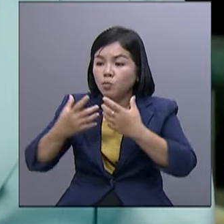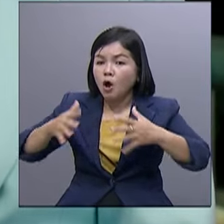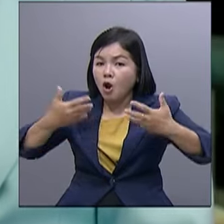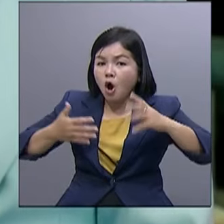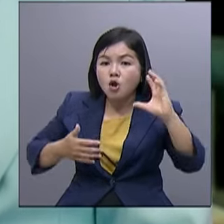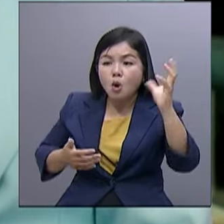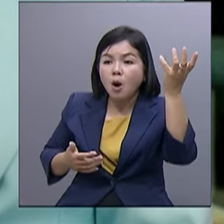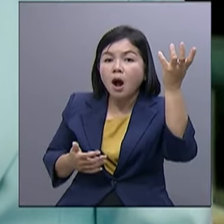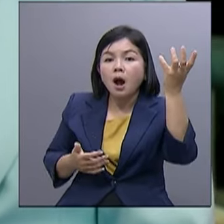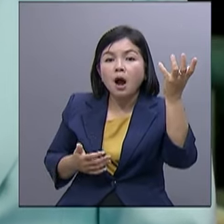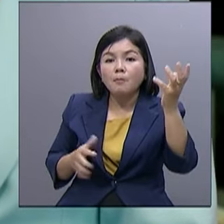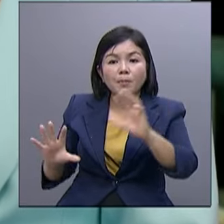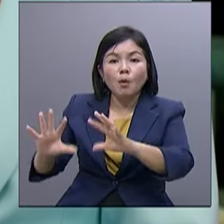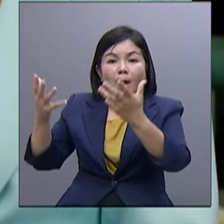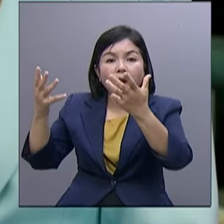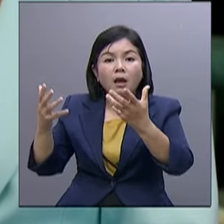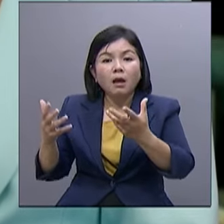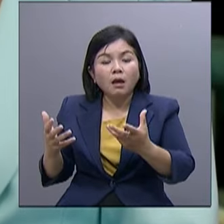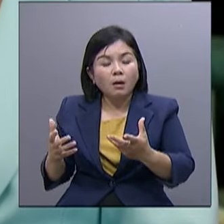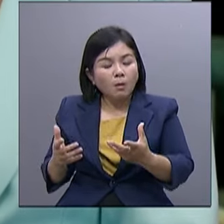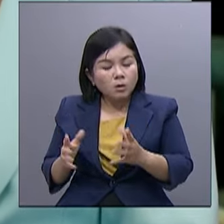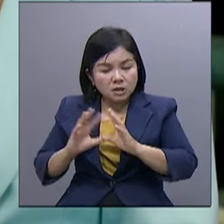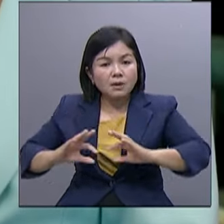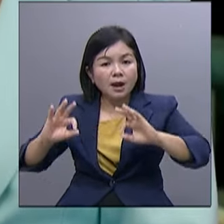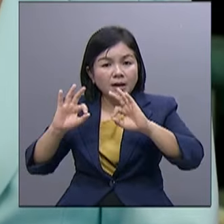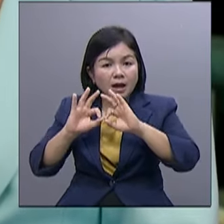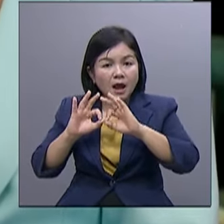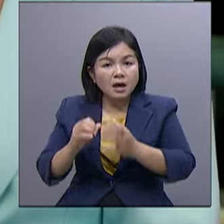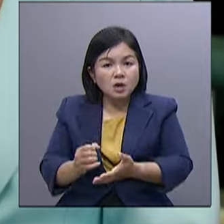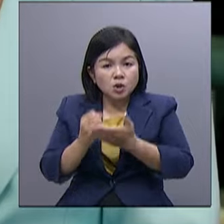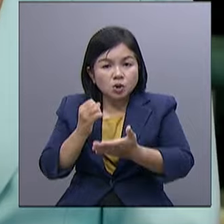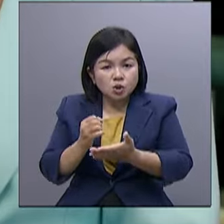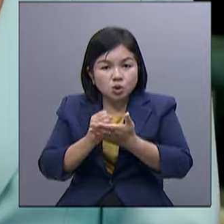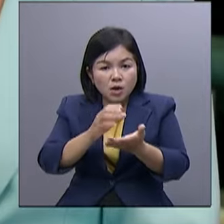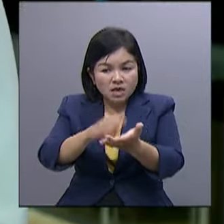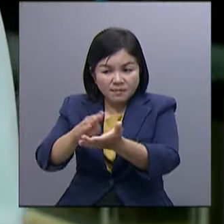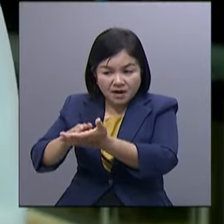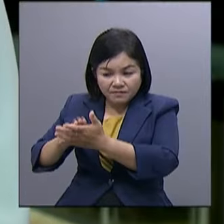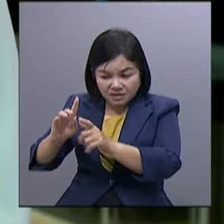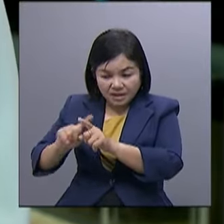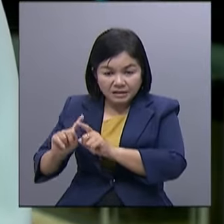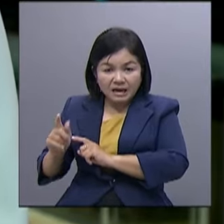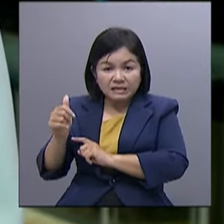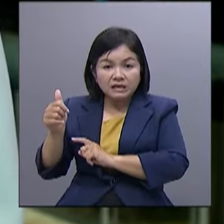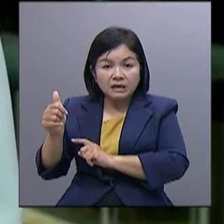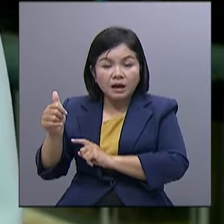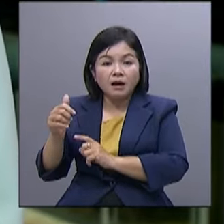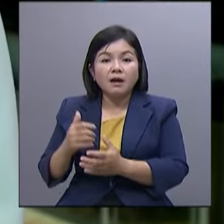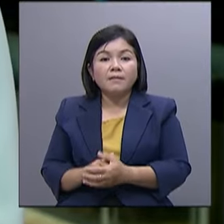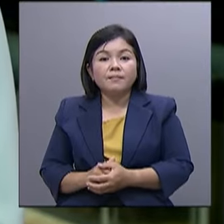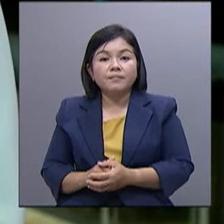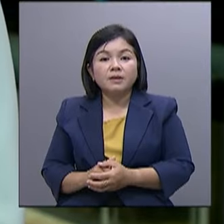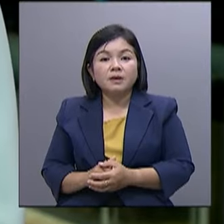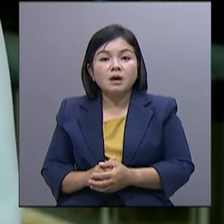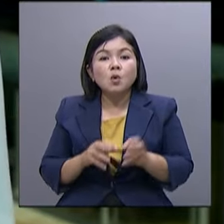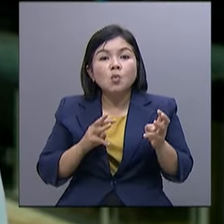ต่างๆเนี่ยเท่ากับเราสูญเสียธนาคารก๊าซซึงกระจกที่ดีที่สุดที่โลกใบนี้มีไปค่ะอ่ะงั้นเข้าเรื่องการกักเก็บ